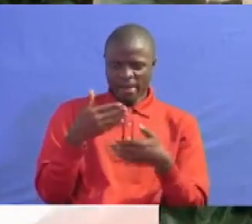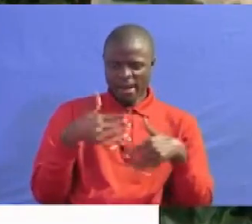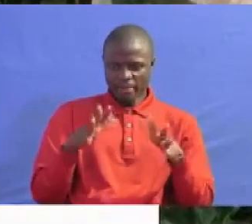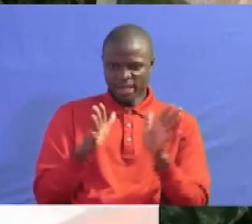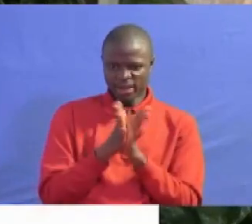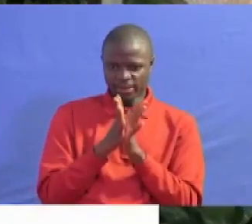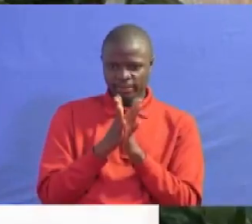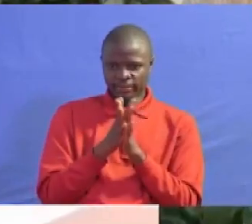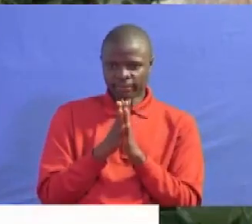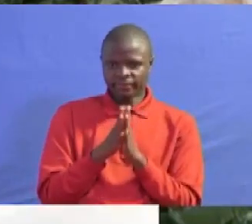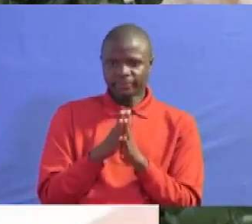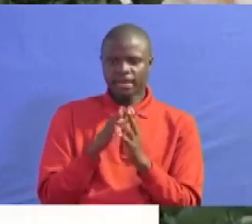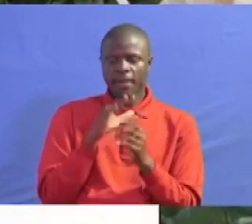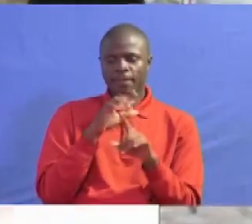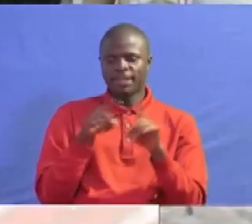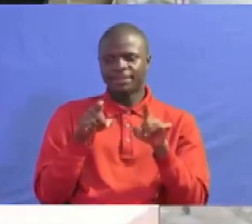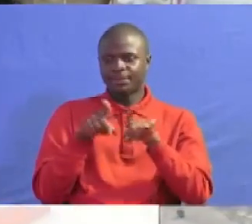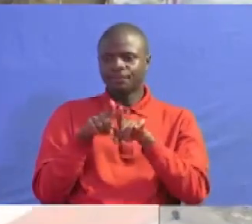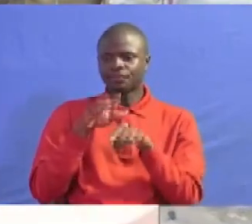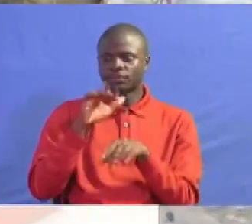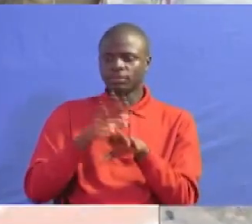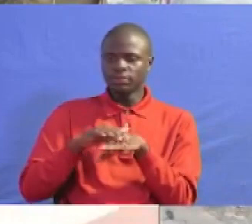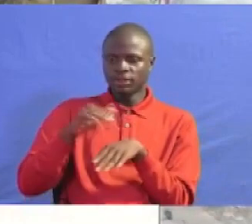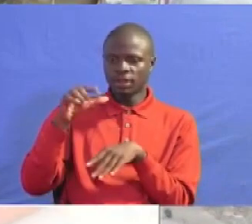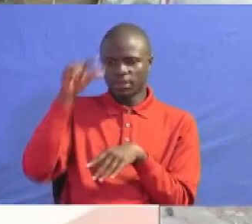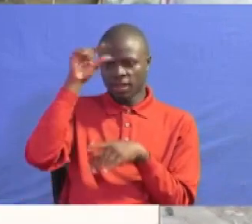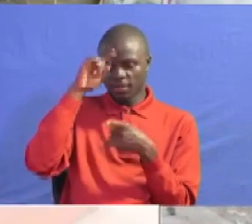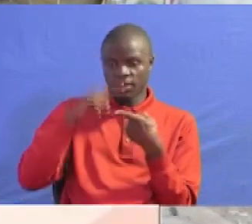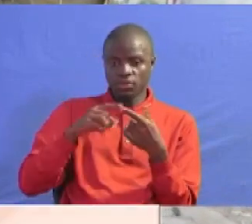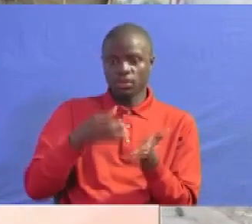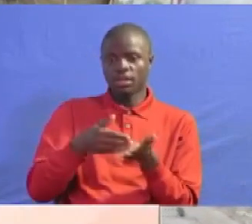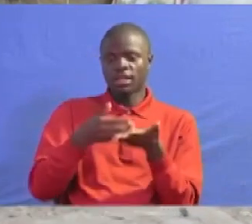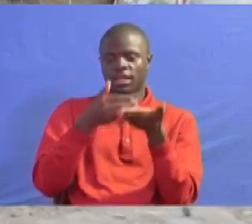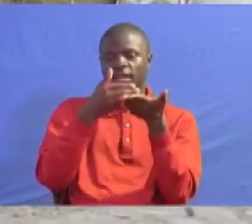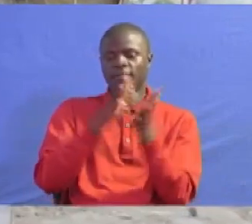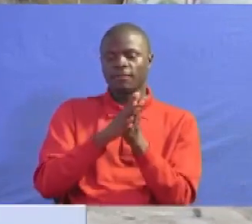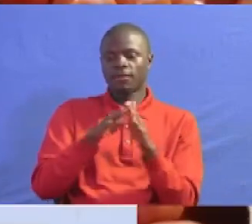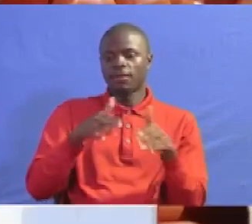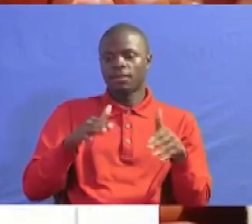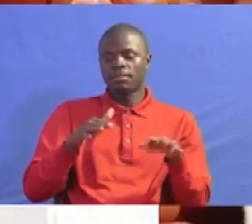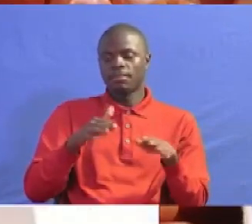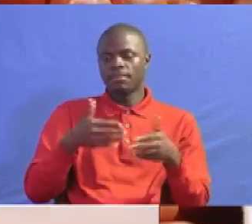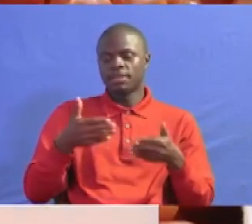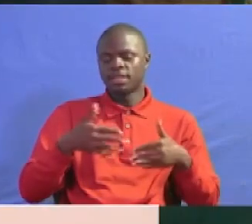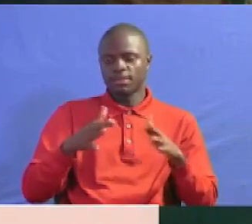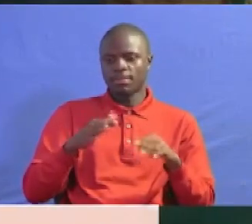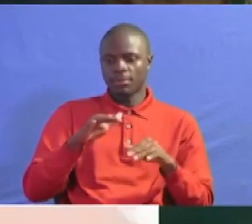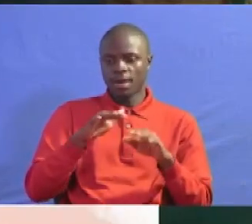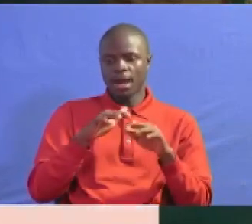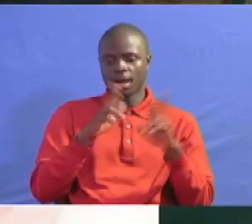bora. Hata hivyo, ametoa wito kwa serikali ya kaunti kuwapa wafanyabiashara vyumba vya kuhifadhia mazao